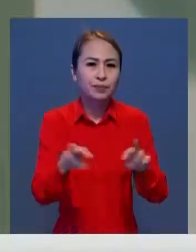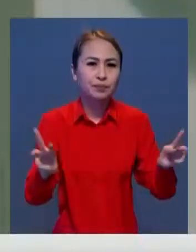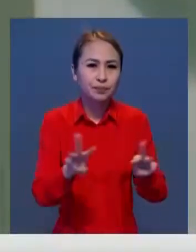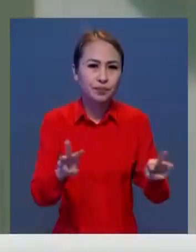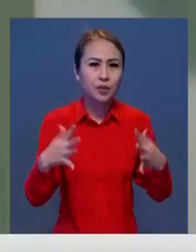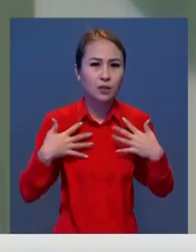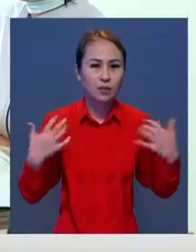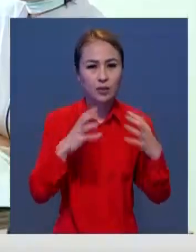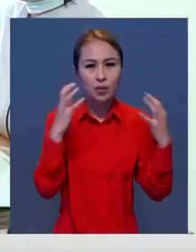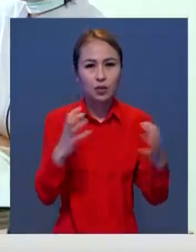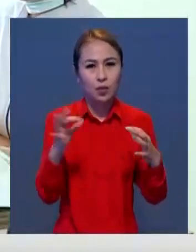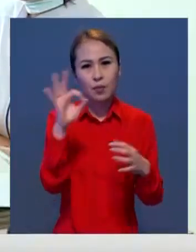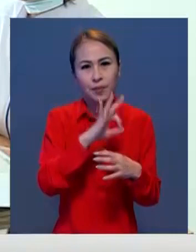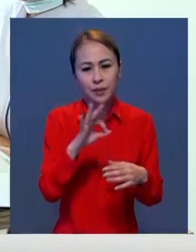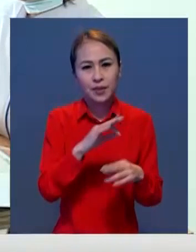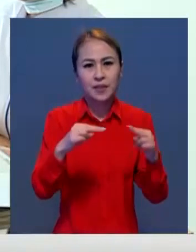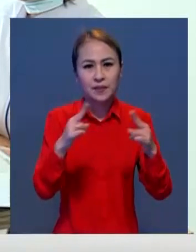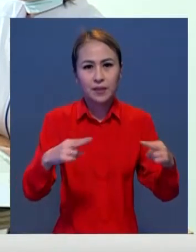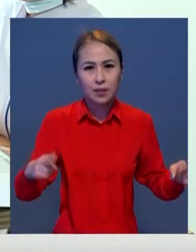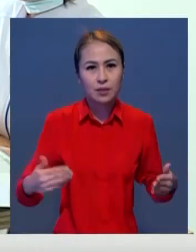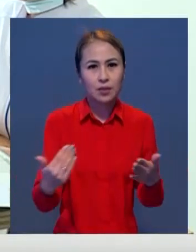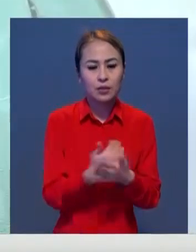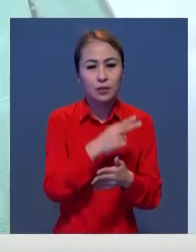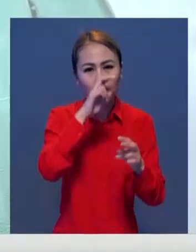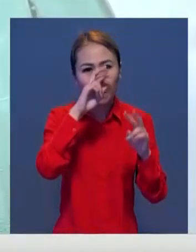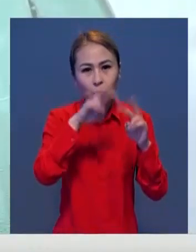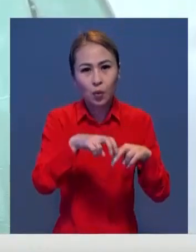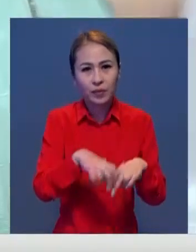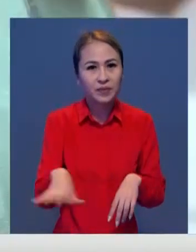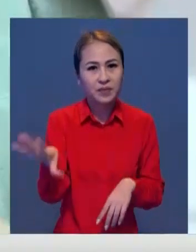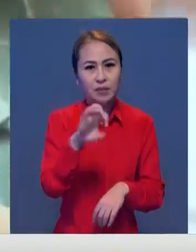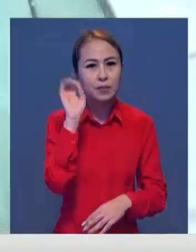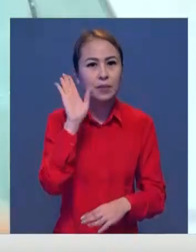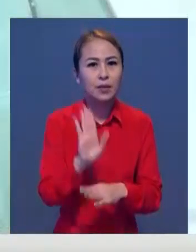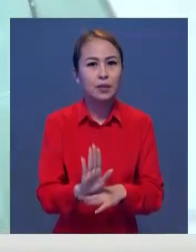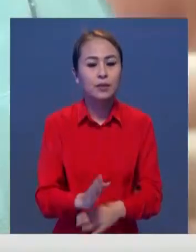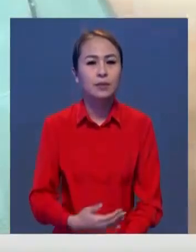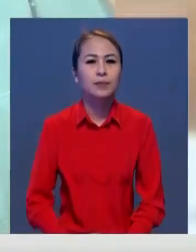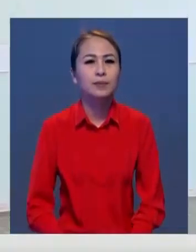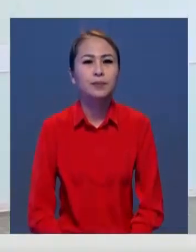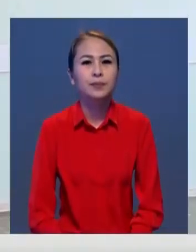әкімдерімен бірлесе отырып денсаулық сақтау мекемелерінде инвентаризация жүргізуді тапсырды.